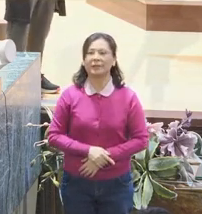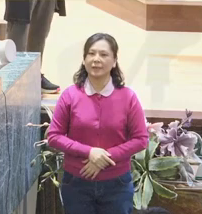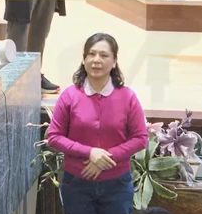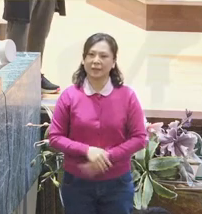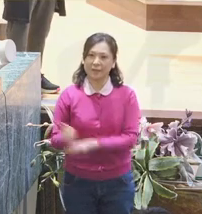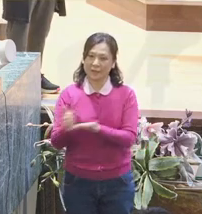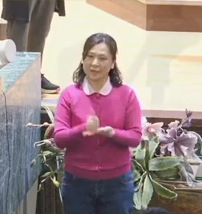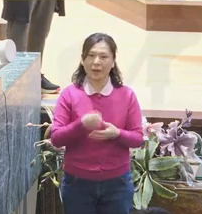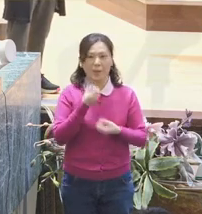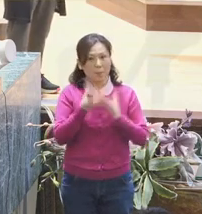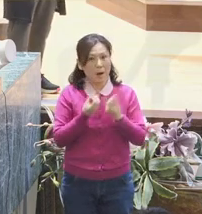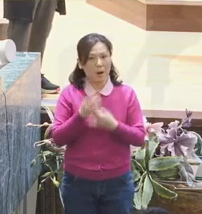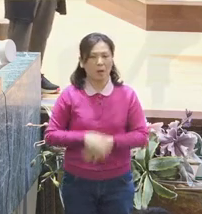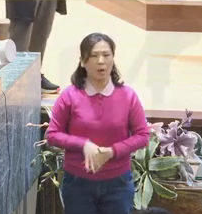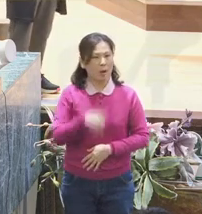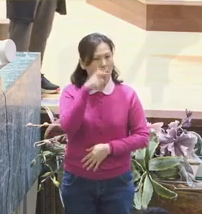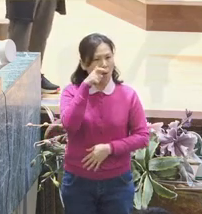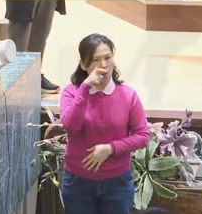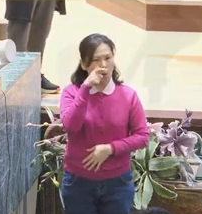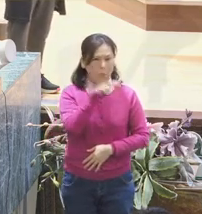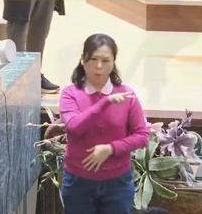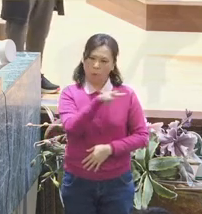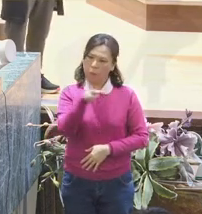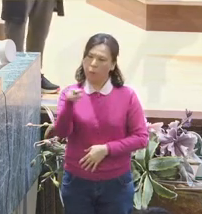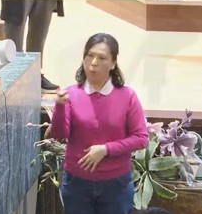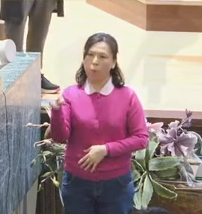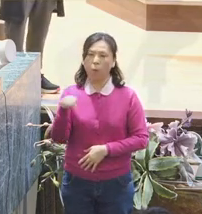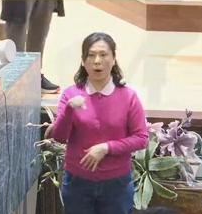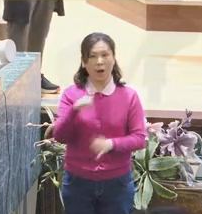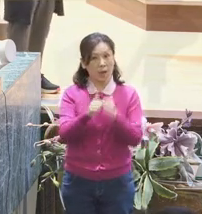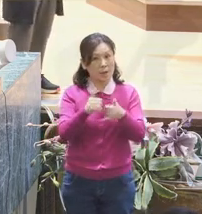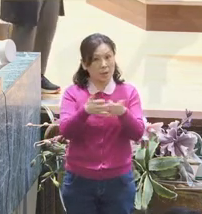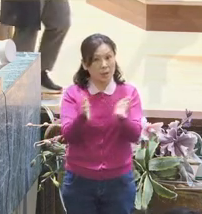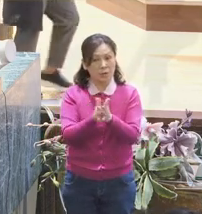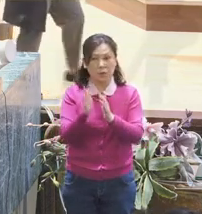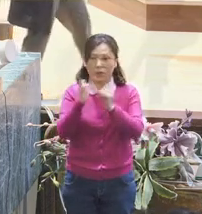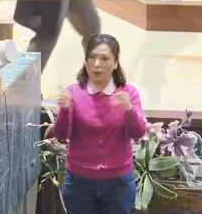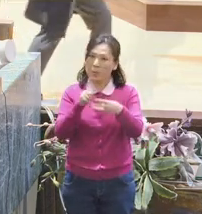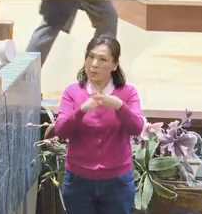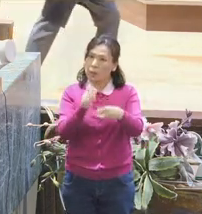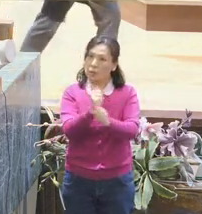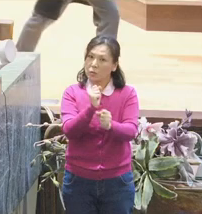享一下他观察这样子的社群在民主上面的实践。